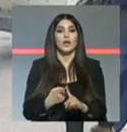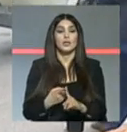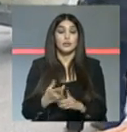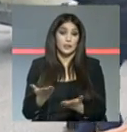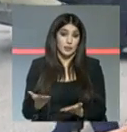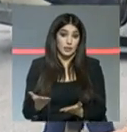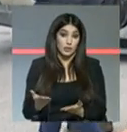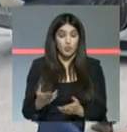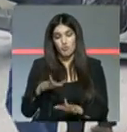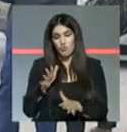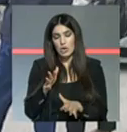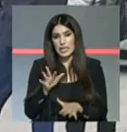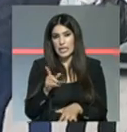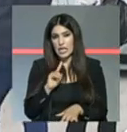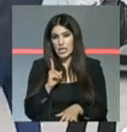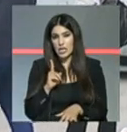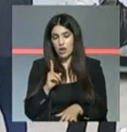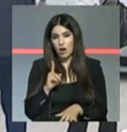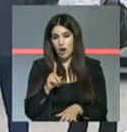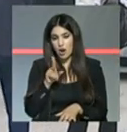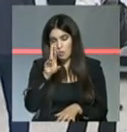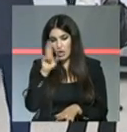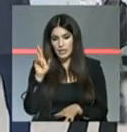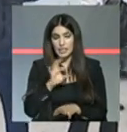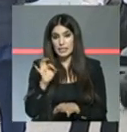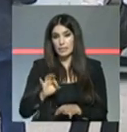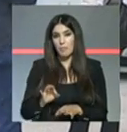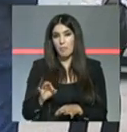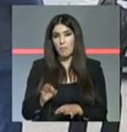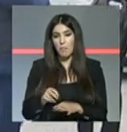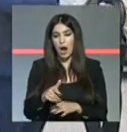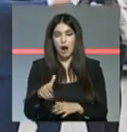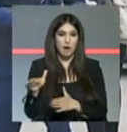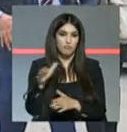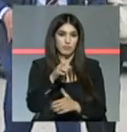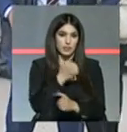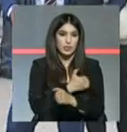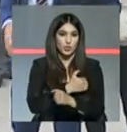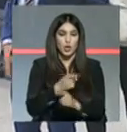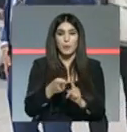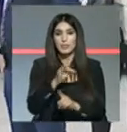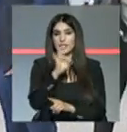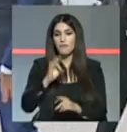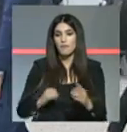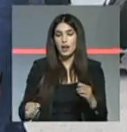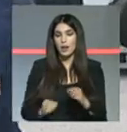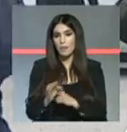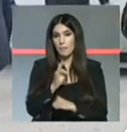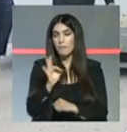ألين قدرة ربي إذا كان نبلغ النسبة المرتقبة متاعنا من التلقيح اللي تفوت 50%، قدرة